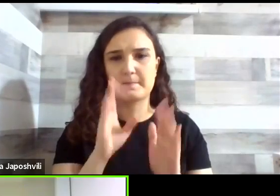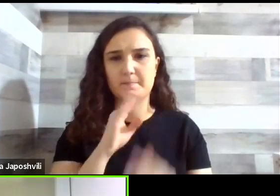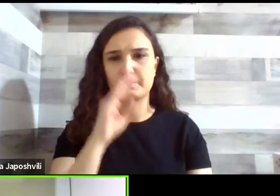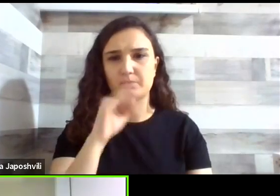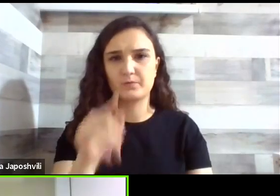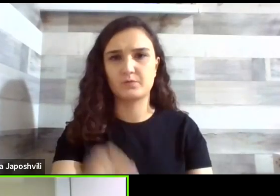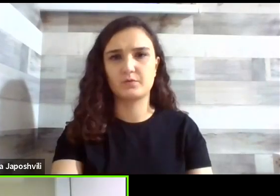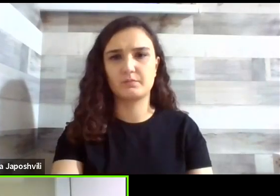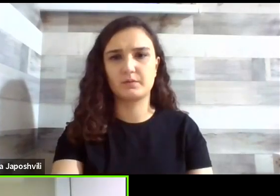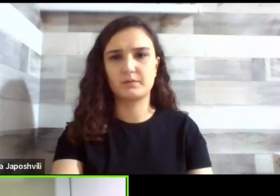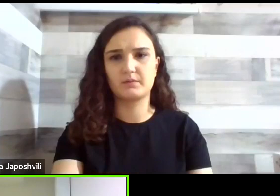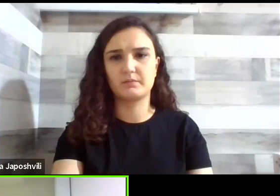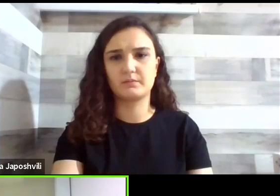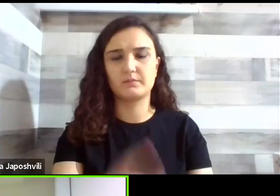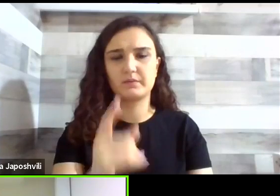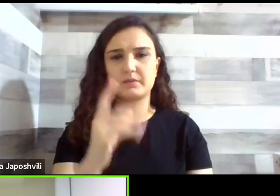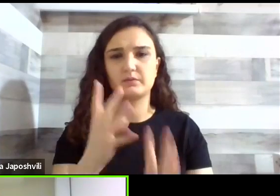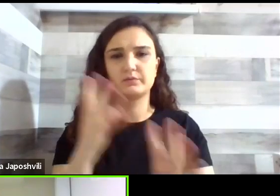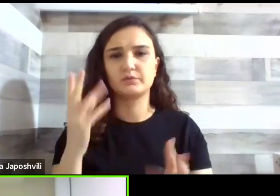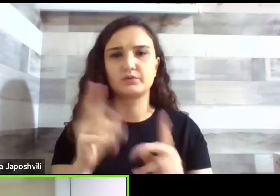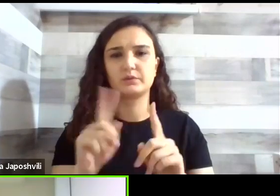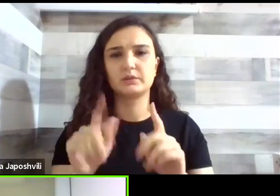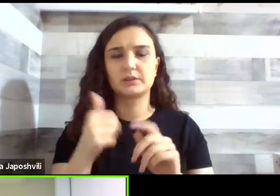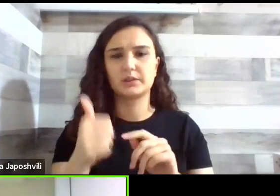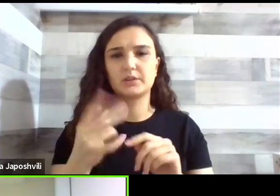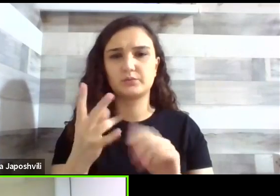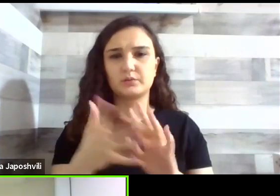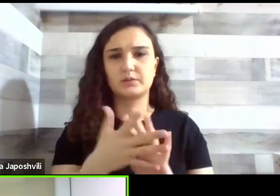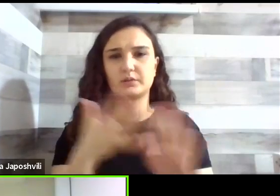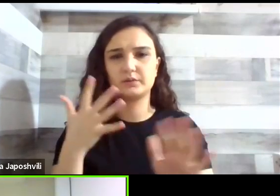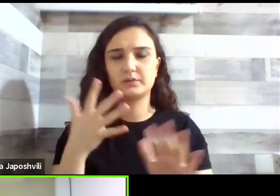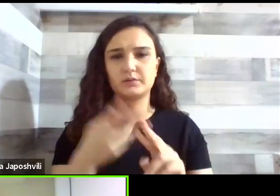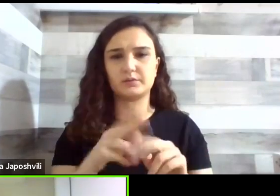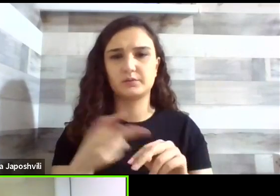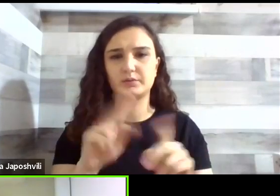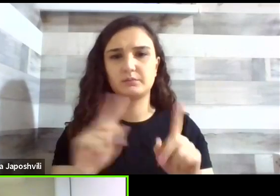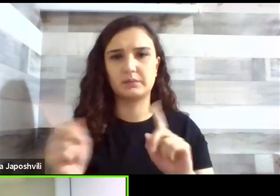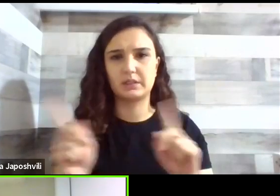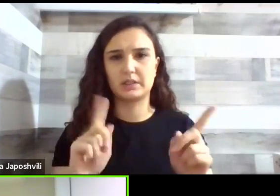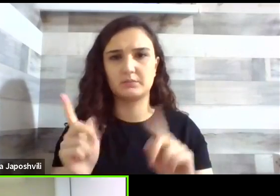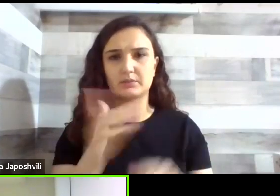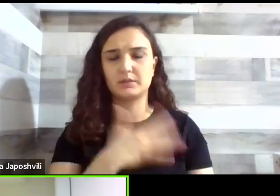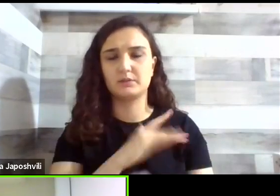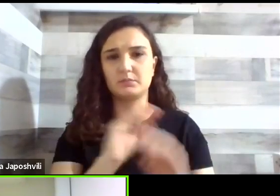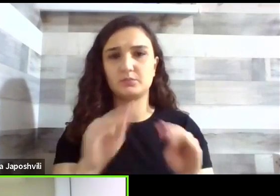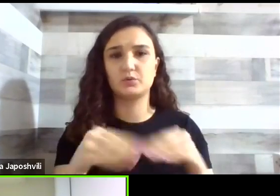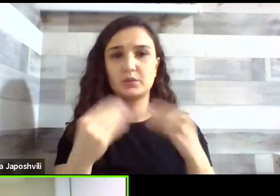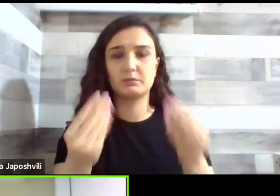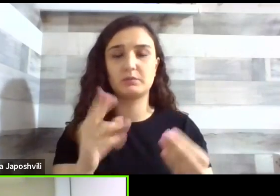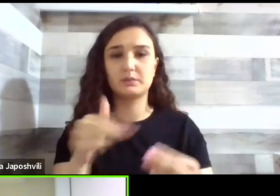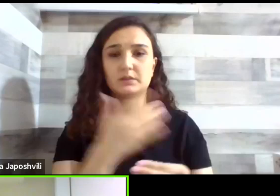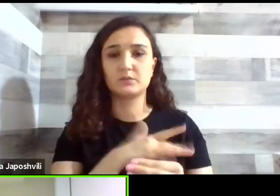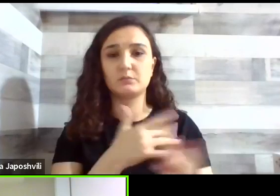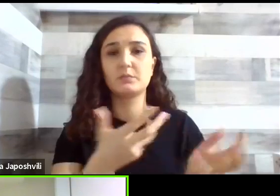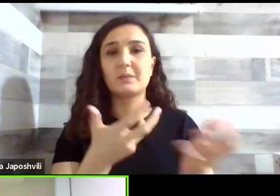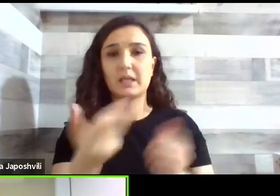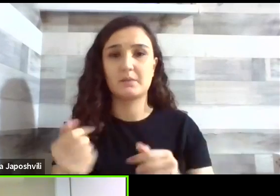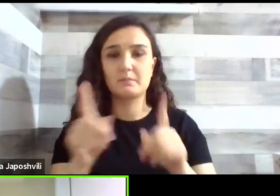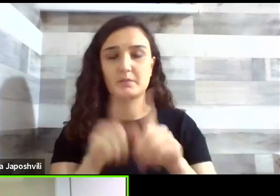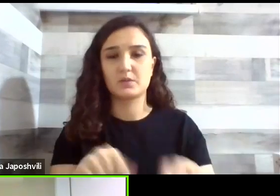Კი, რა თქმა უნდა, ანუ პირველ რიგში რაც კარგად უნდა გავიაზროთ, ანუ ორივე მხარემ, სერვისის მიმწოდებელმაც და სერვისის მიმღებმაც, რომ